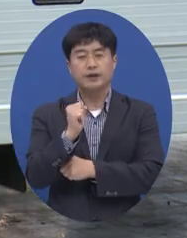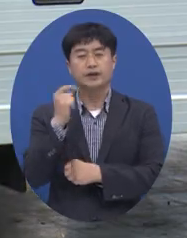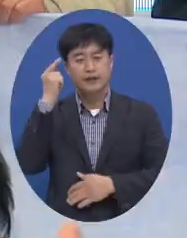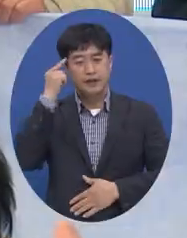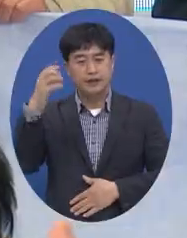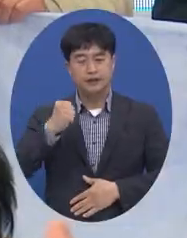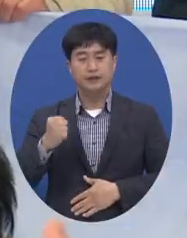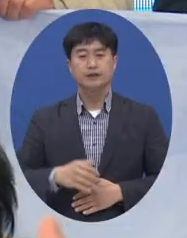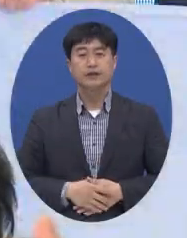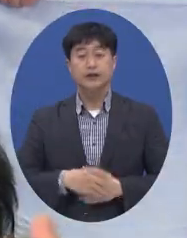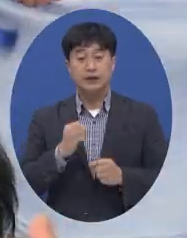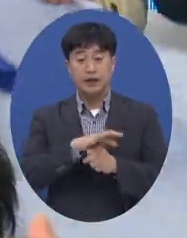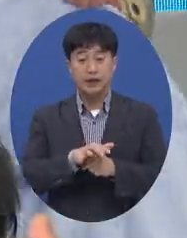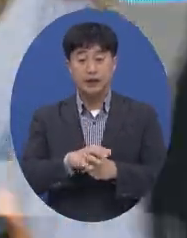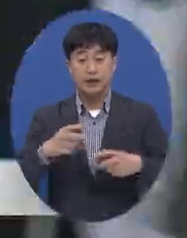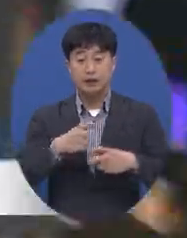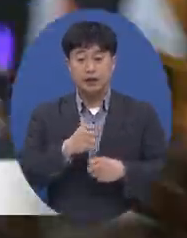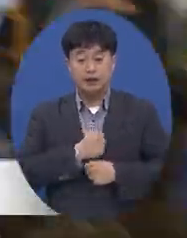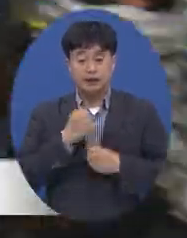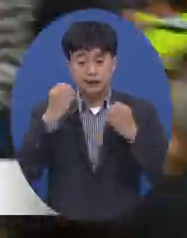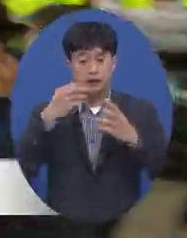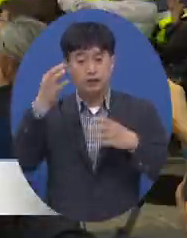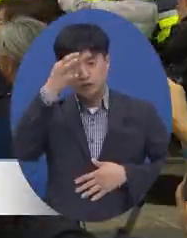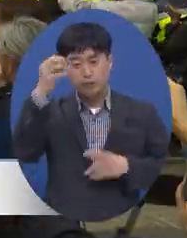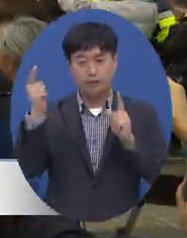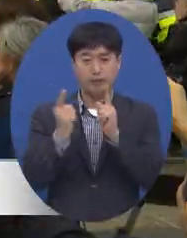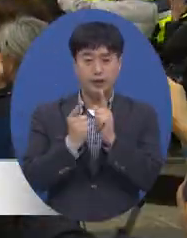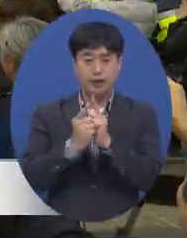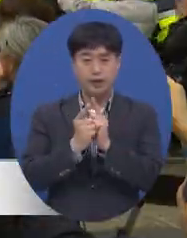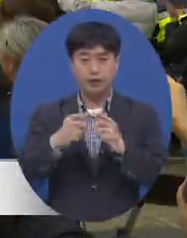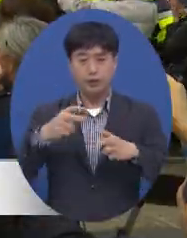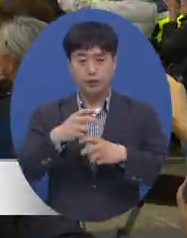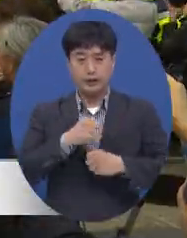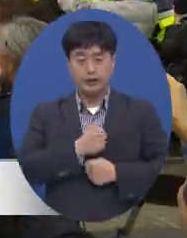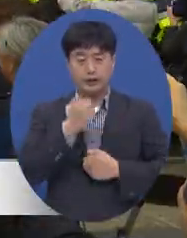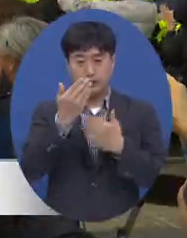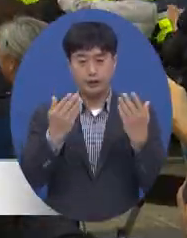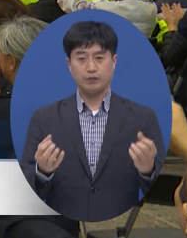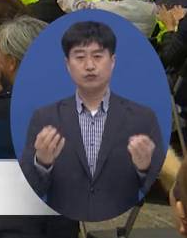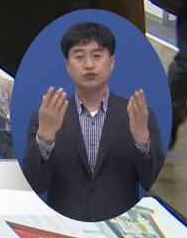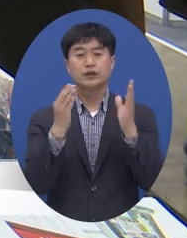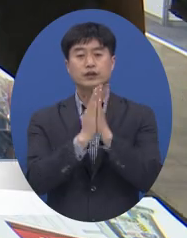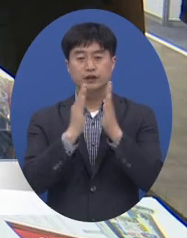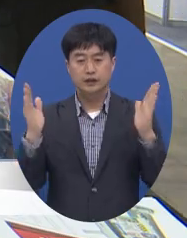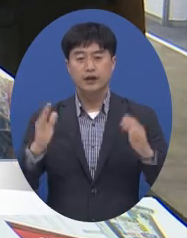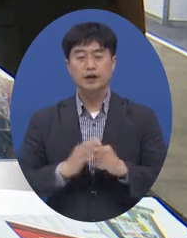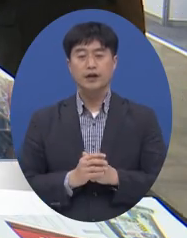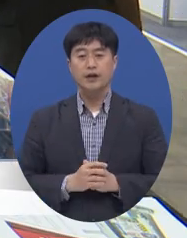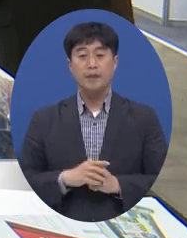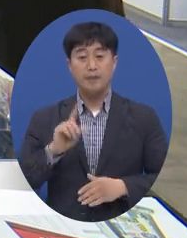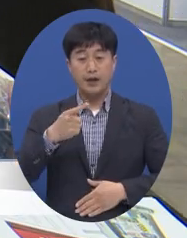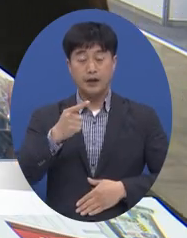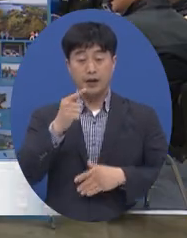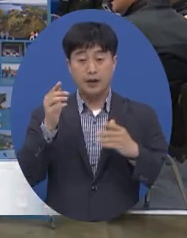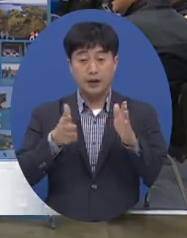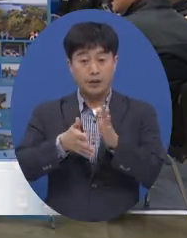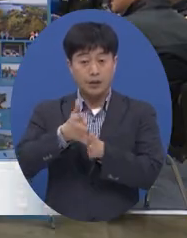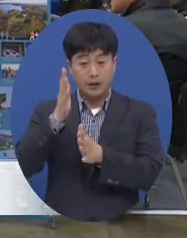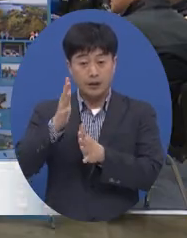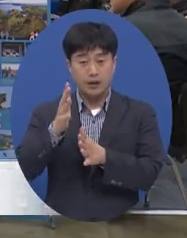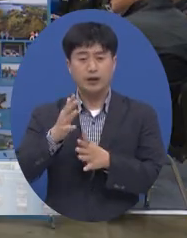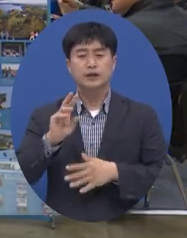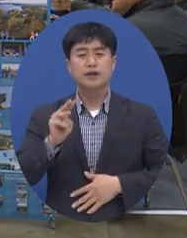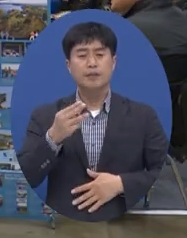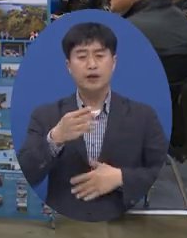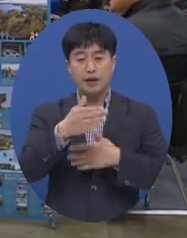생각하겠습니다. 다양한 교통안전 신기술을 만날 수 있는 교통안전 박람회가 열렸습니다. 100여 개 기관이 300여 개